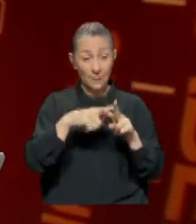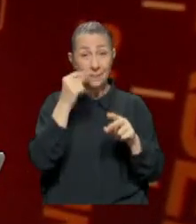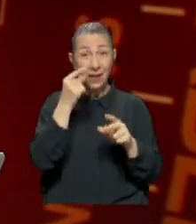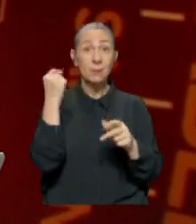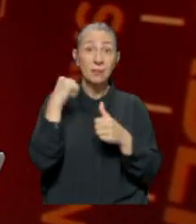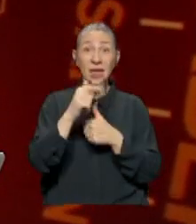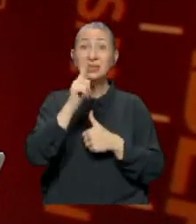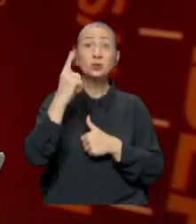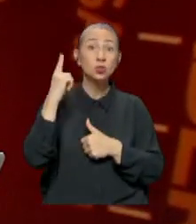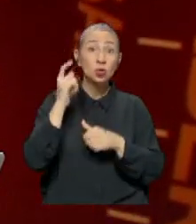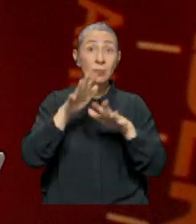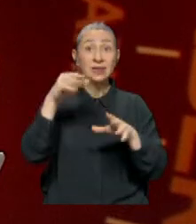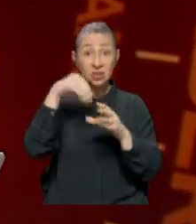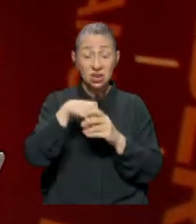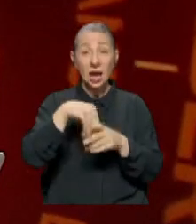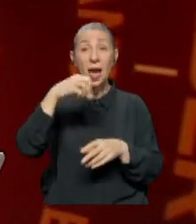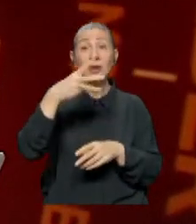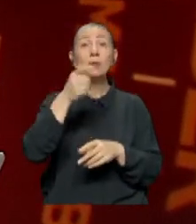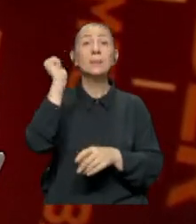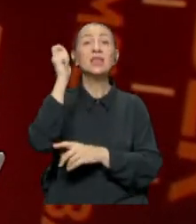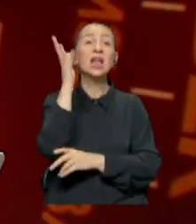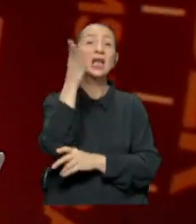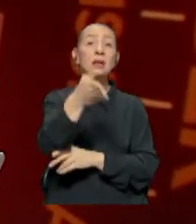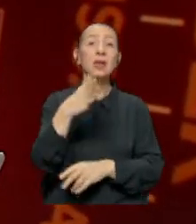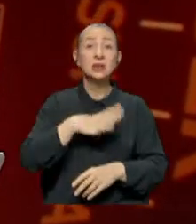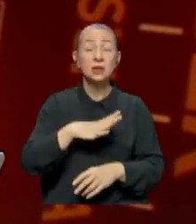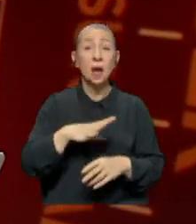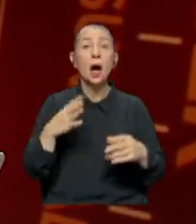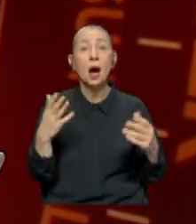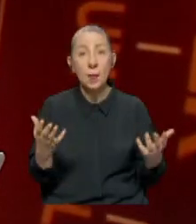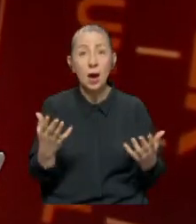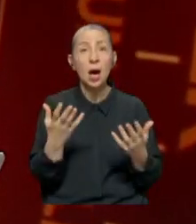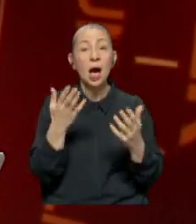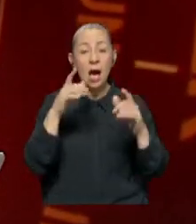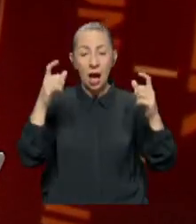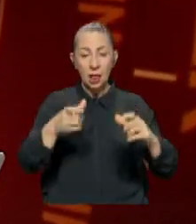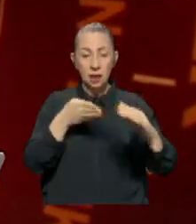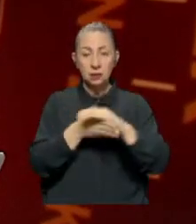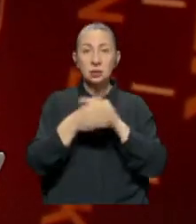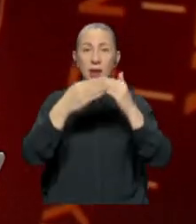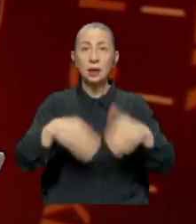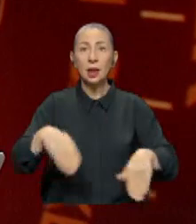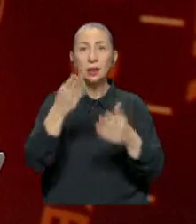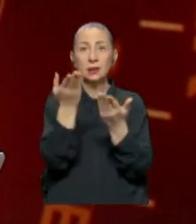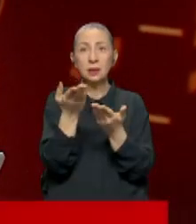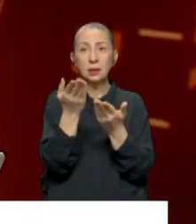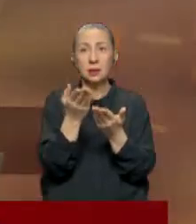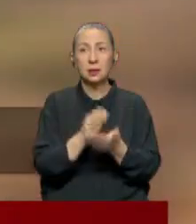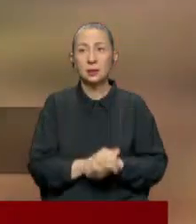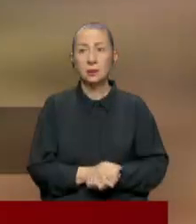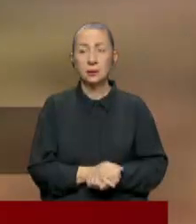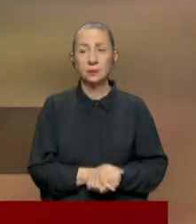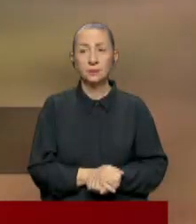kez daha seslerini duyurabilmek için Erdoğan'ın mitingine gitmek istedi ama alana girişleri engellendi.